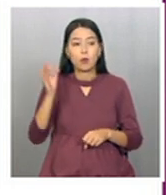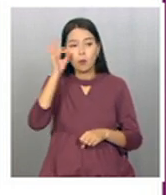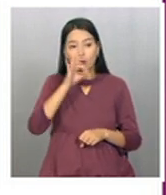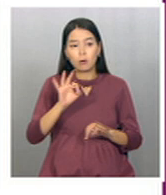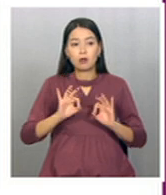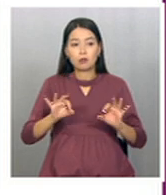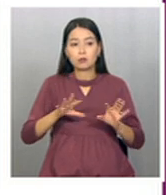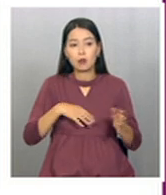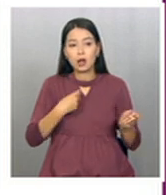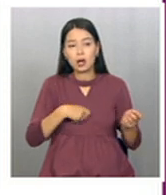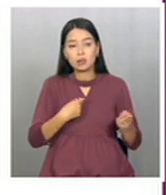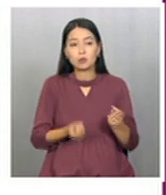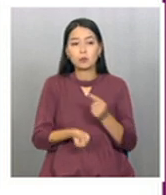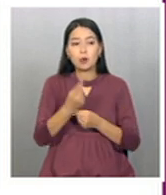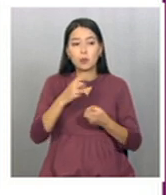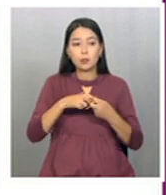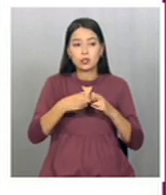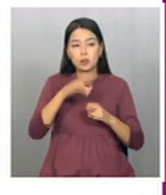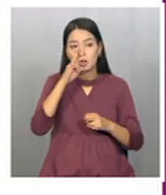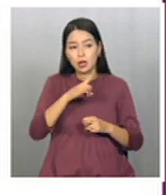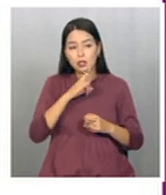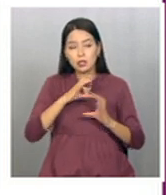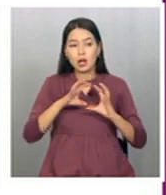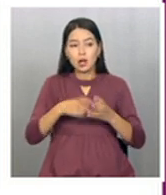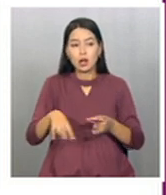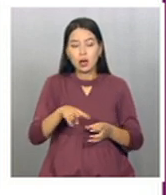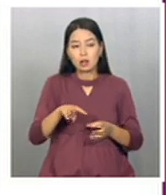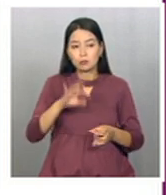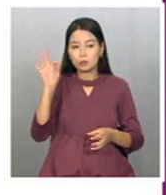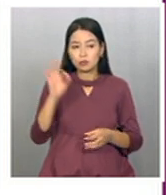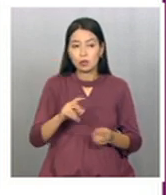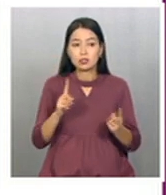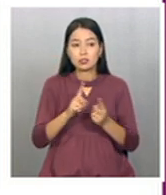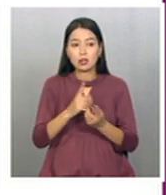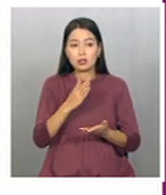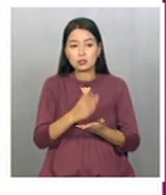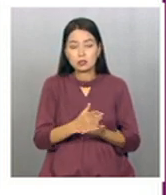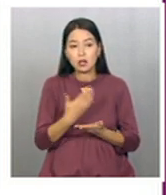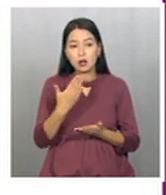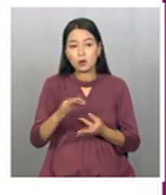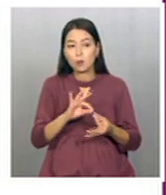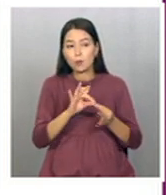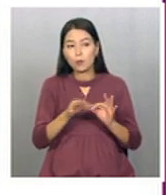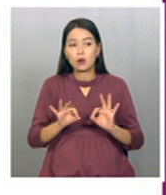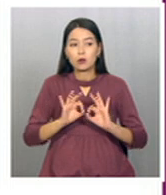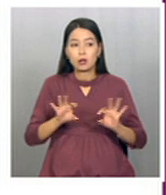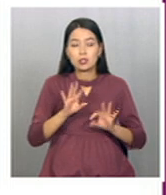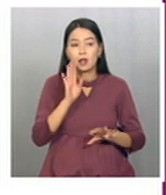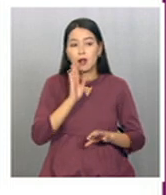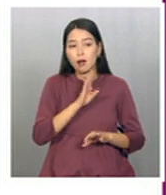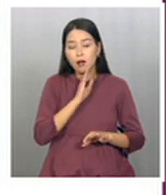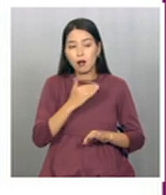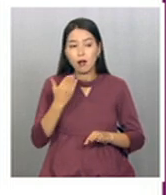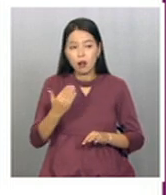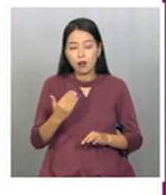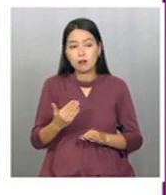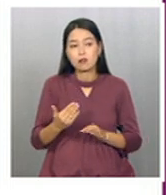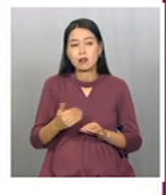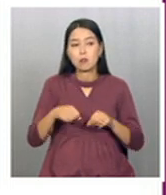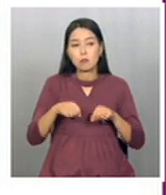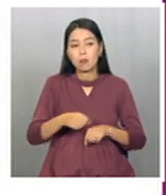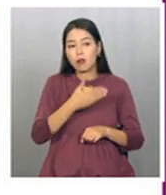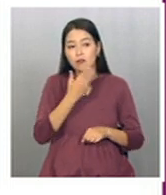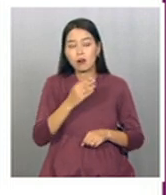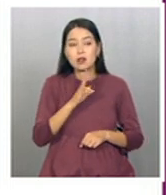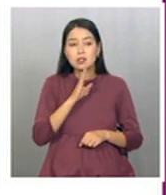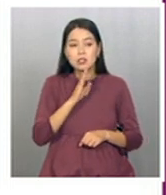әлем әдебиеттерінде де кездеседі. Көркем туындылардағы әйел теңсіздігі қыз баланың сүйгеніне қосыла алмауы